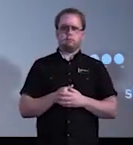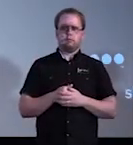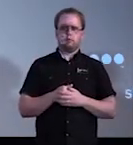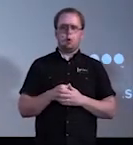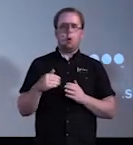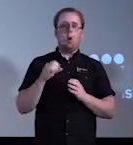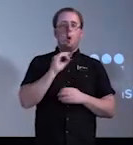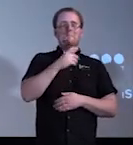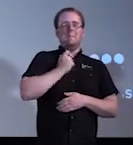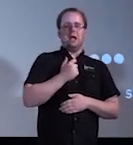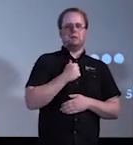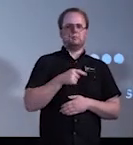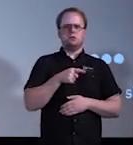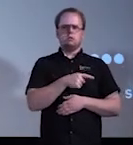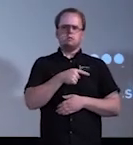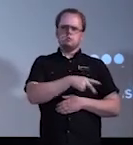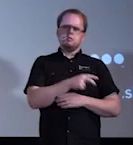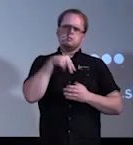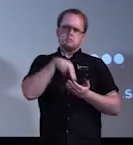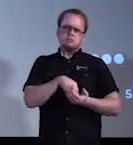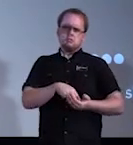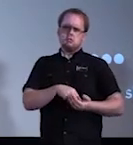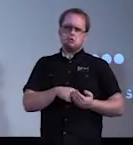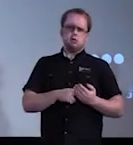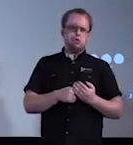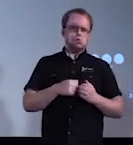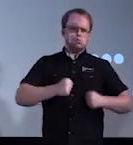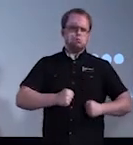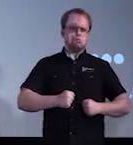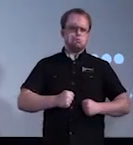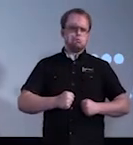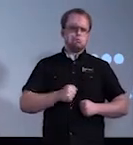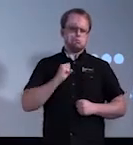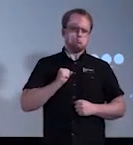säga att hon stod pall den här förändringen. Yeah.